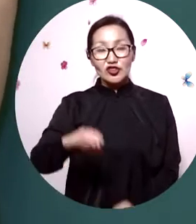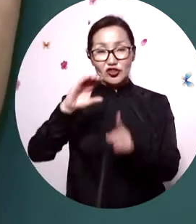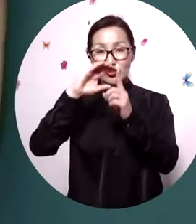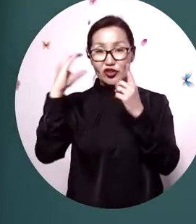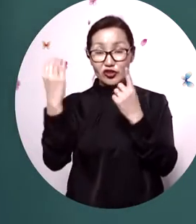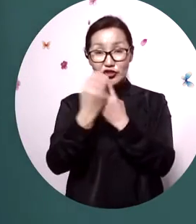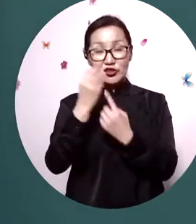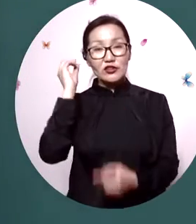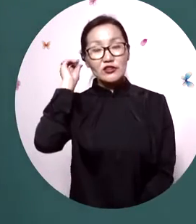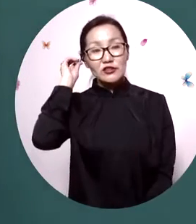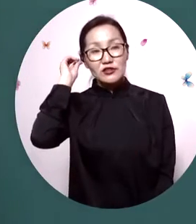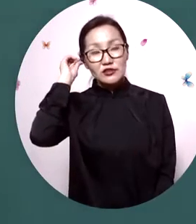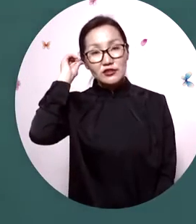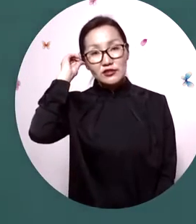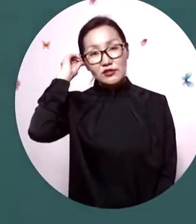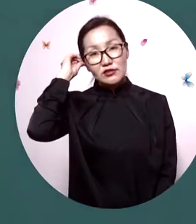соёл,